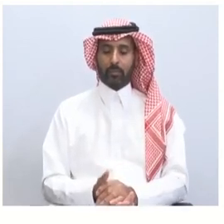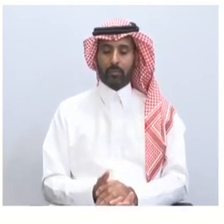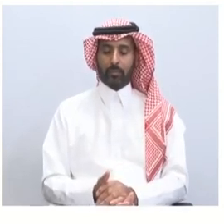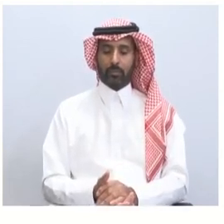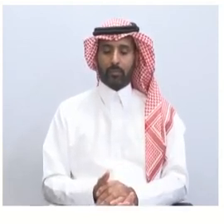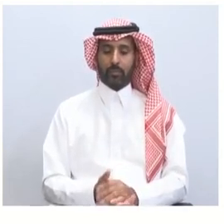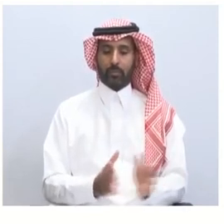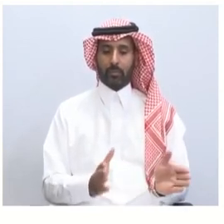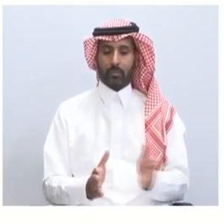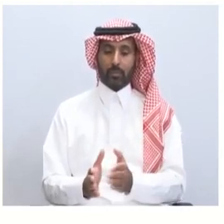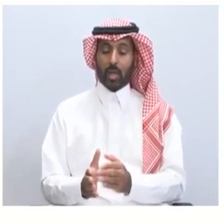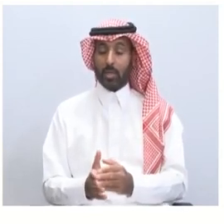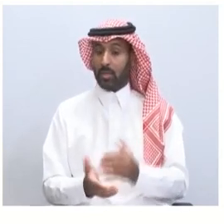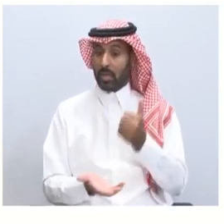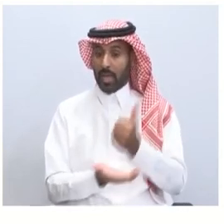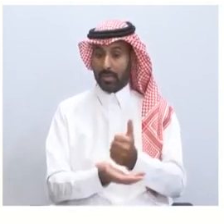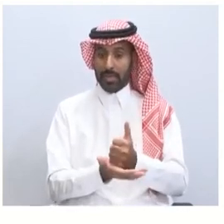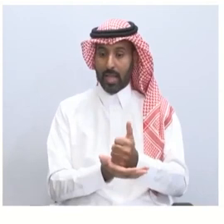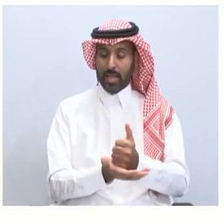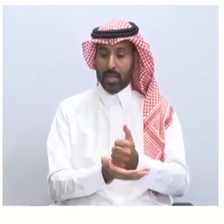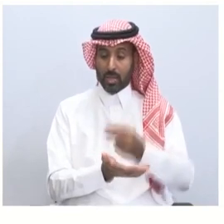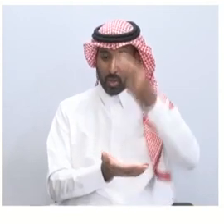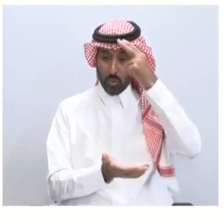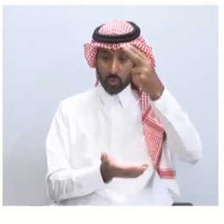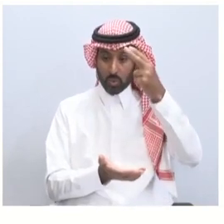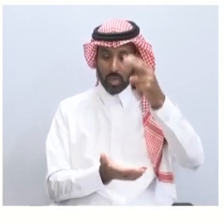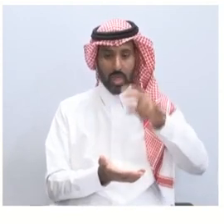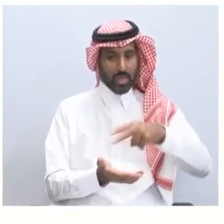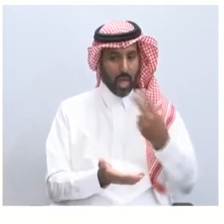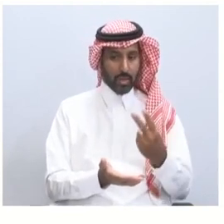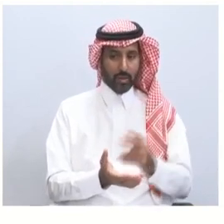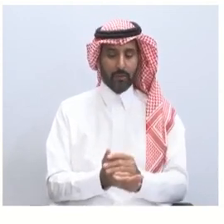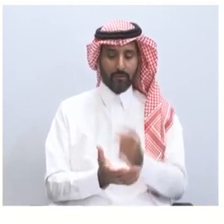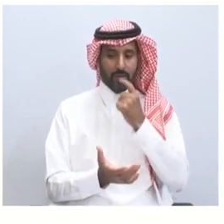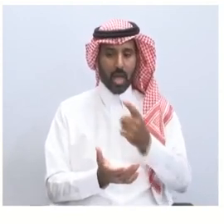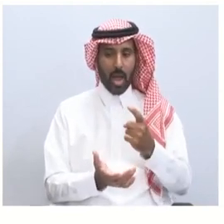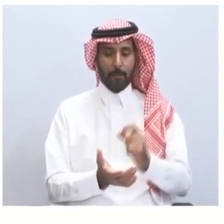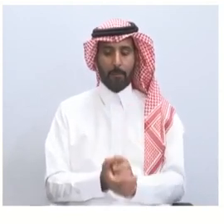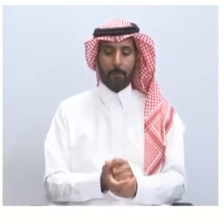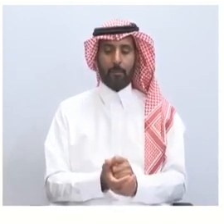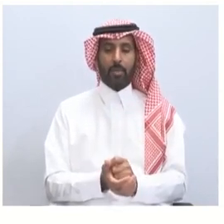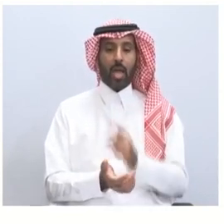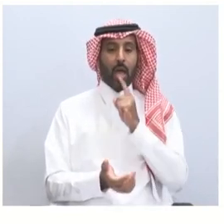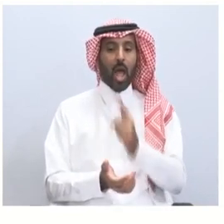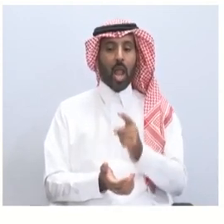الثانيه تاسست الدوله السعوديه الثانيه في عام